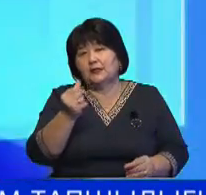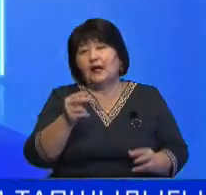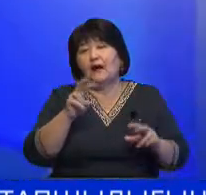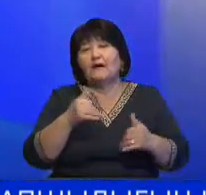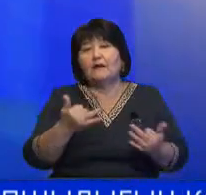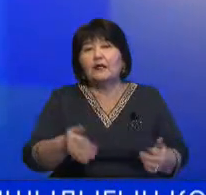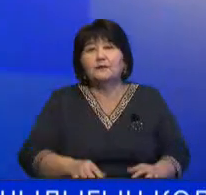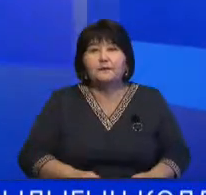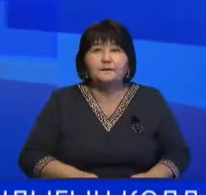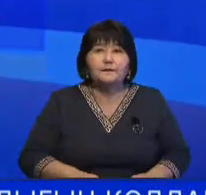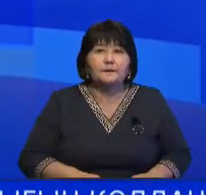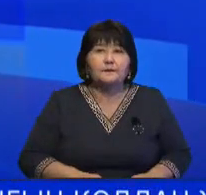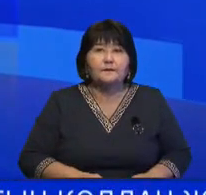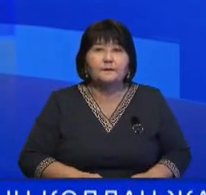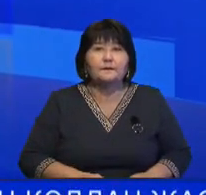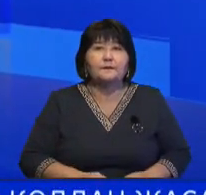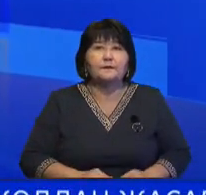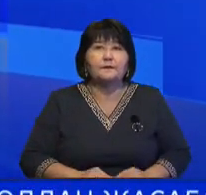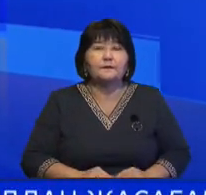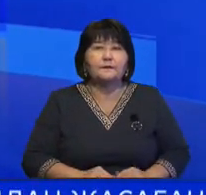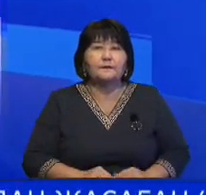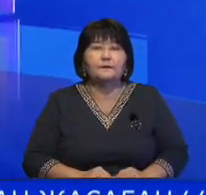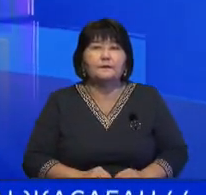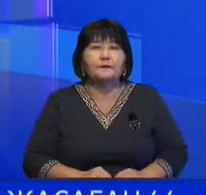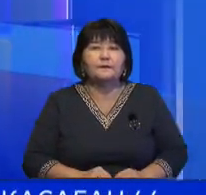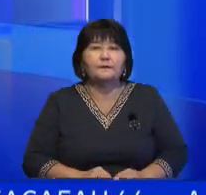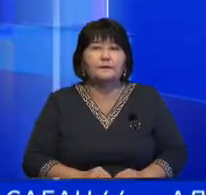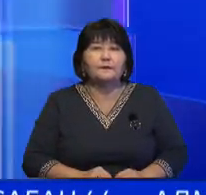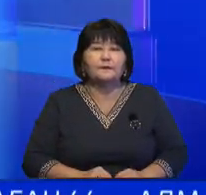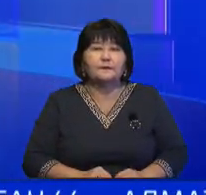қаралған. Әкім Жолтаев, Рамазан Жүсіпбек, Төреқан Қожахметов, Қызылорда телеарнасы, Арал ауданынан.